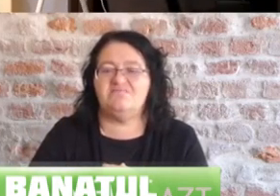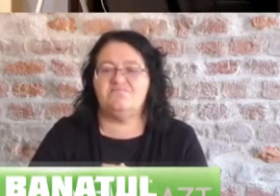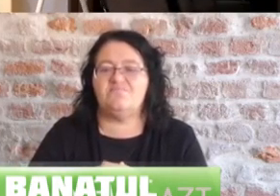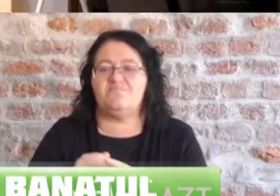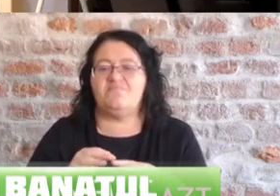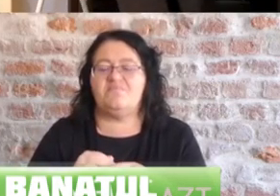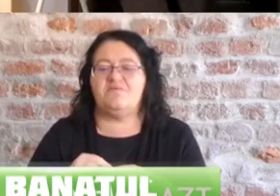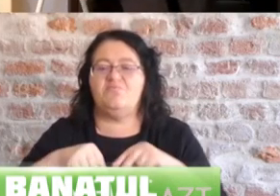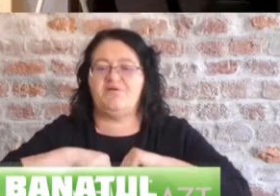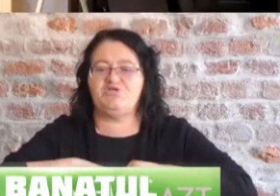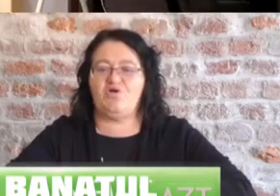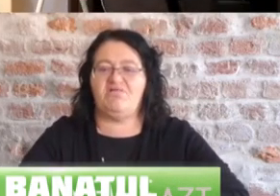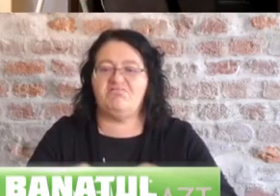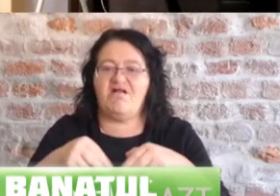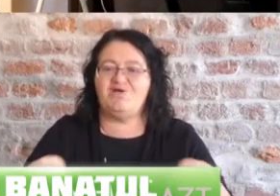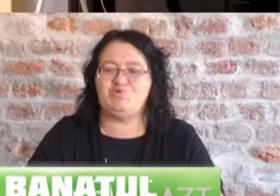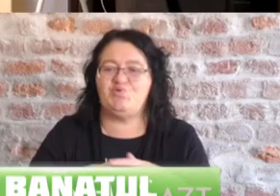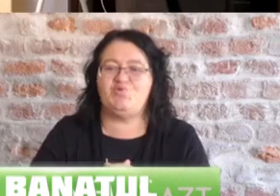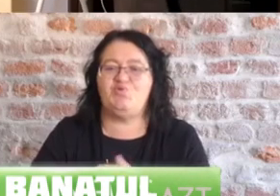structurii jurului, este președintele jurului,